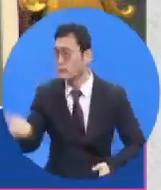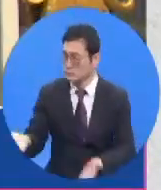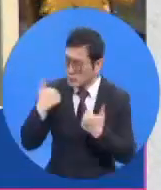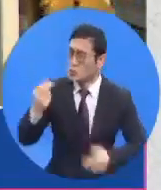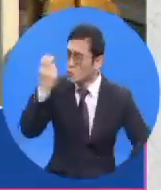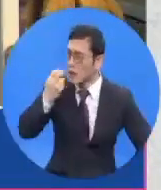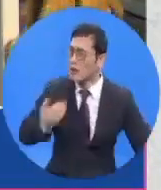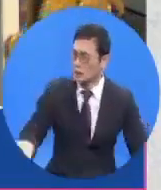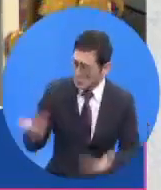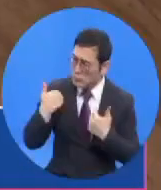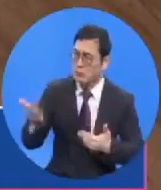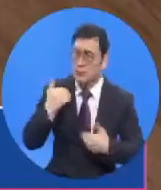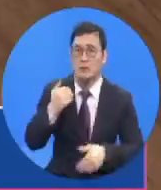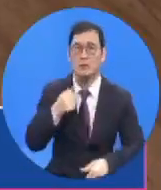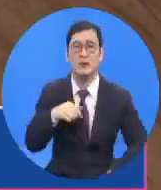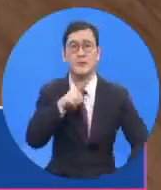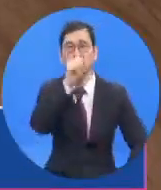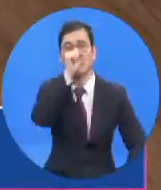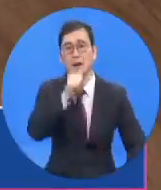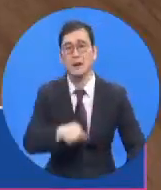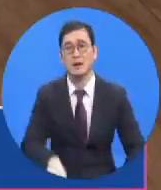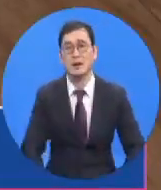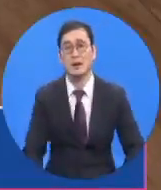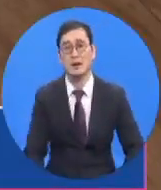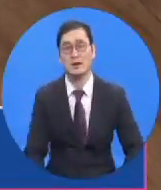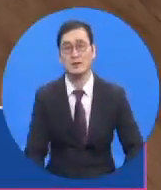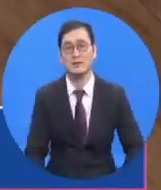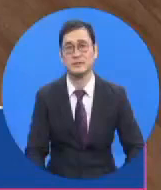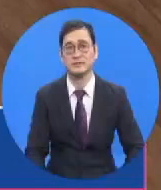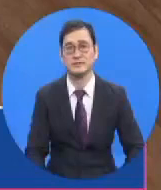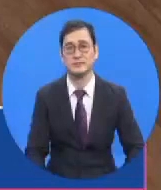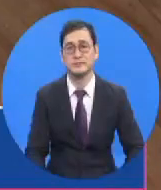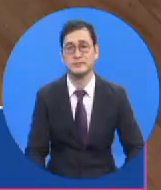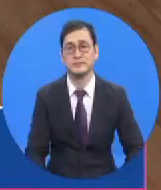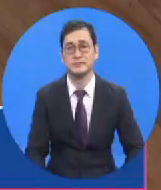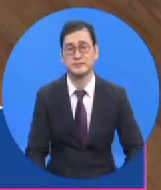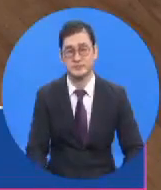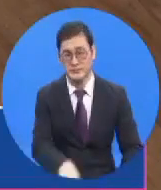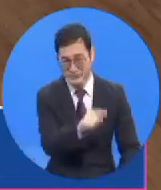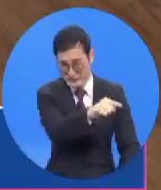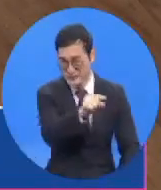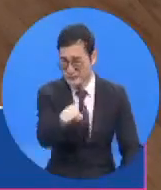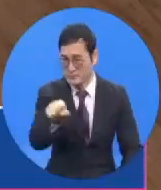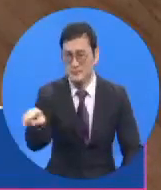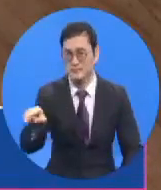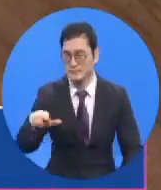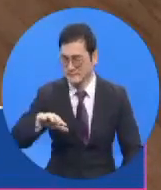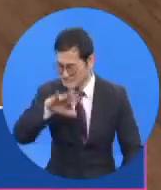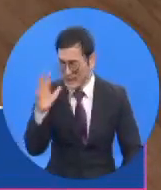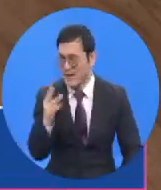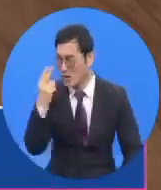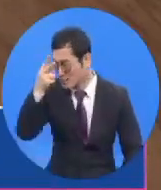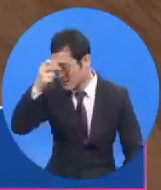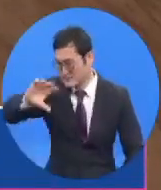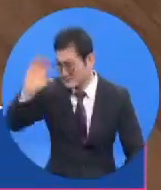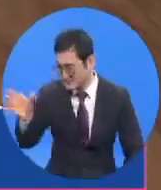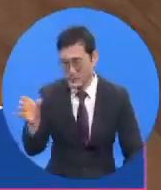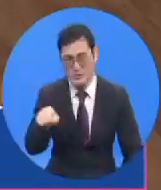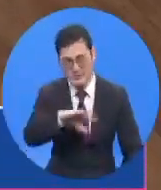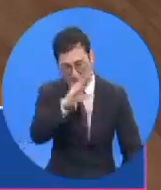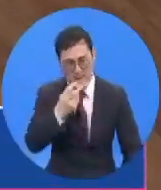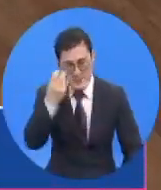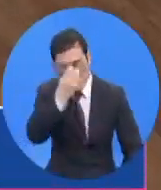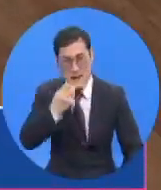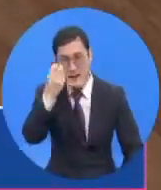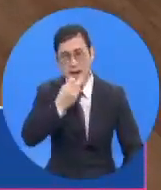말씀하셨던 것처럼 검찰과 경찰의 명운을 걸고 이 건에 대해서는 확인을 해서 국민들 앞에 명명백백하게 말씀하셔야